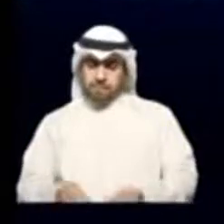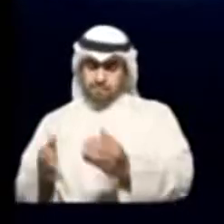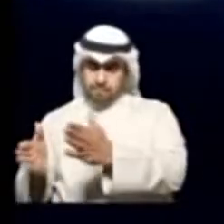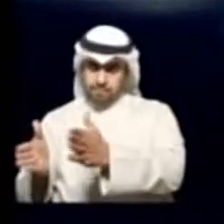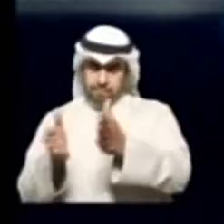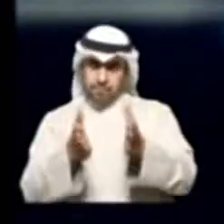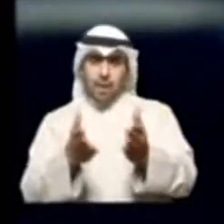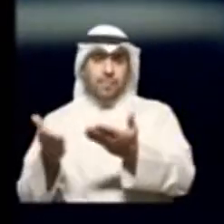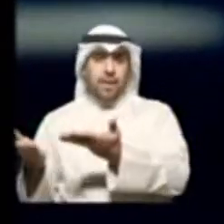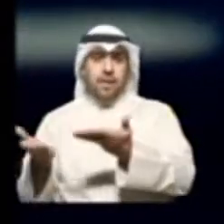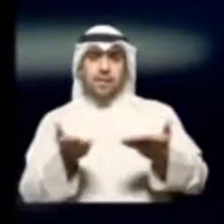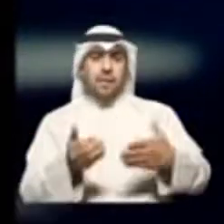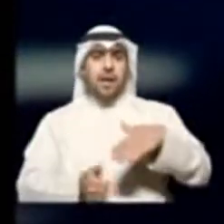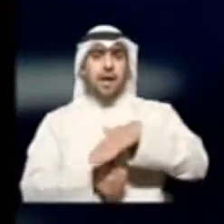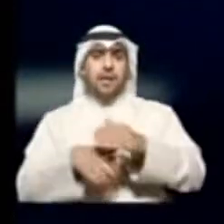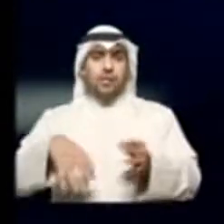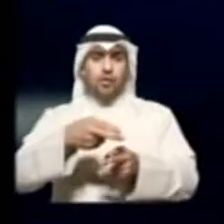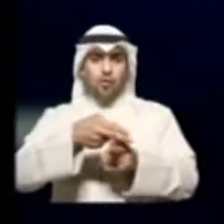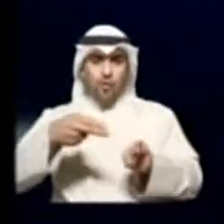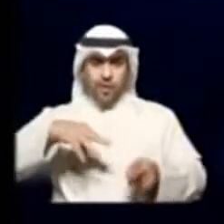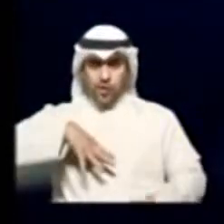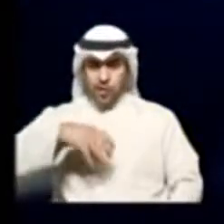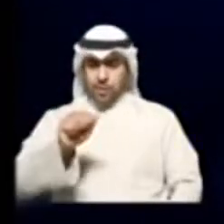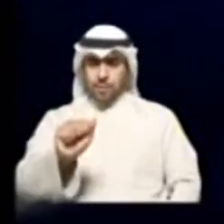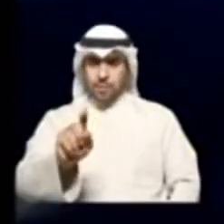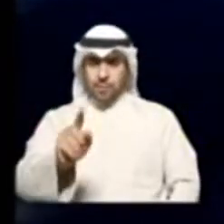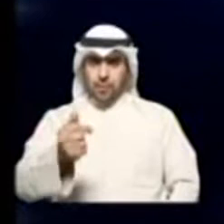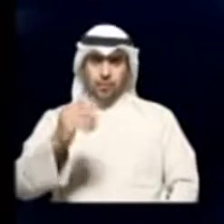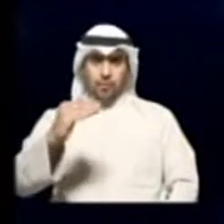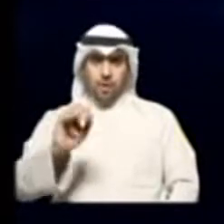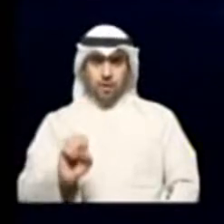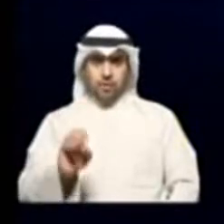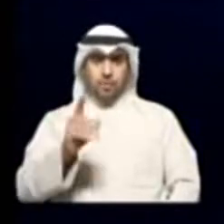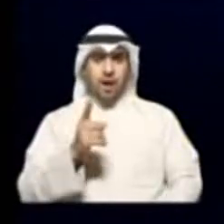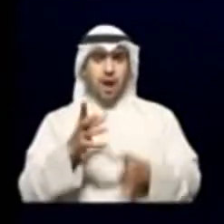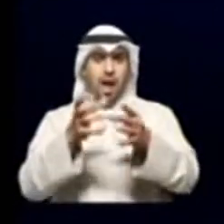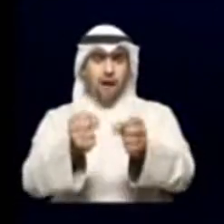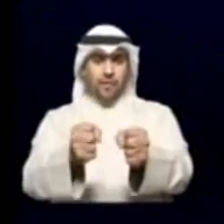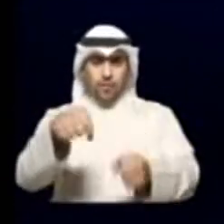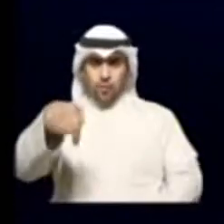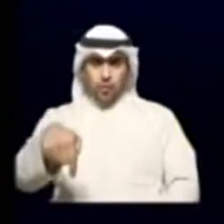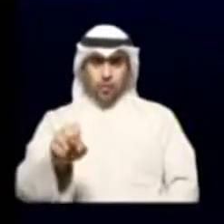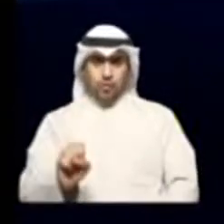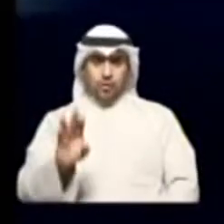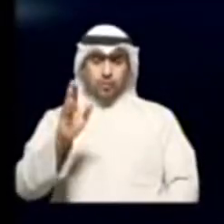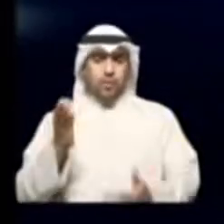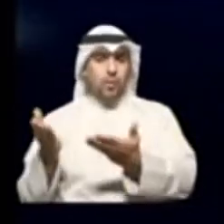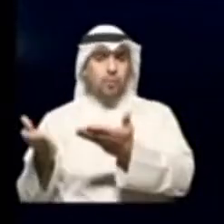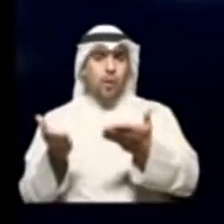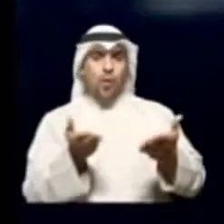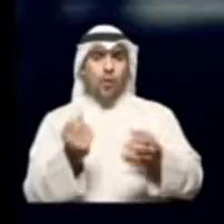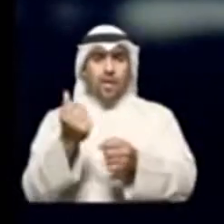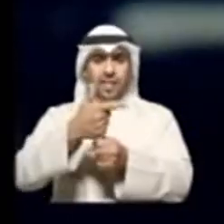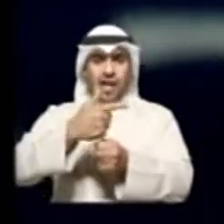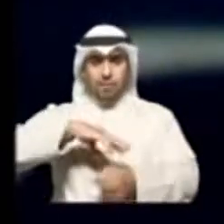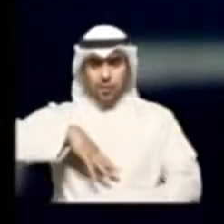استقبل حضرة صاحب السمو أمير البلاد الشيخ صباح الأحمد الجابر الصباح حفظه الله ورعاه بقصر بيان صباح اليوم، وبحضور سمو ولي العهد الشيخ